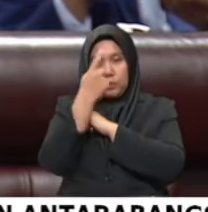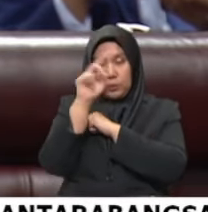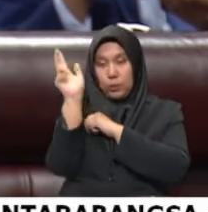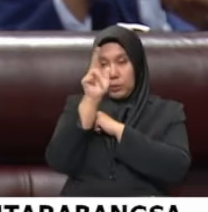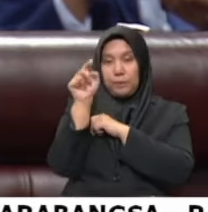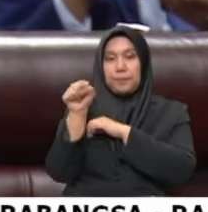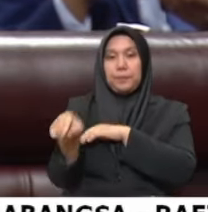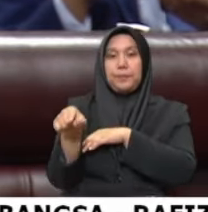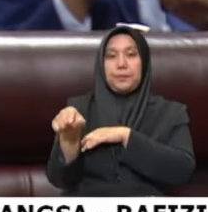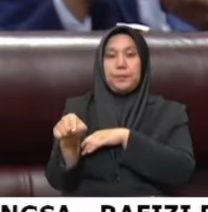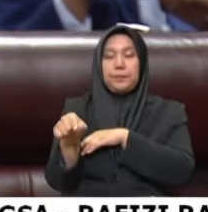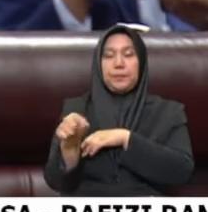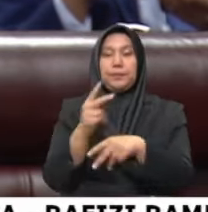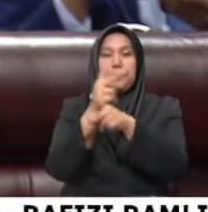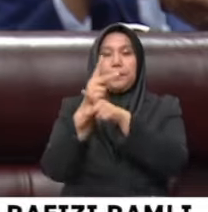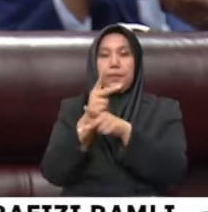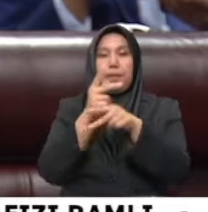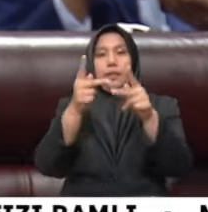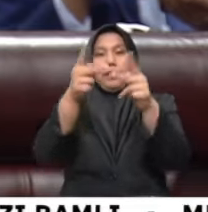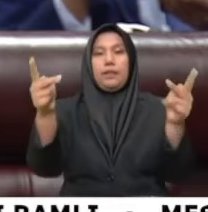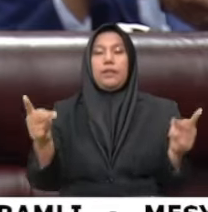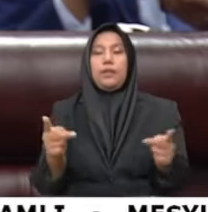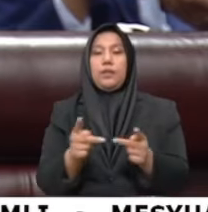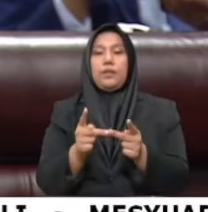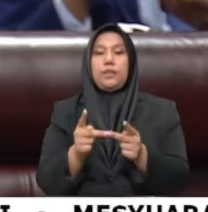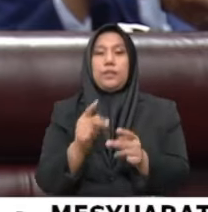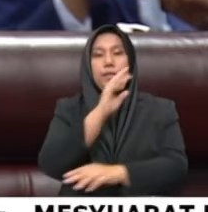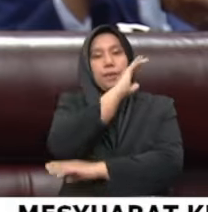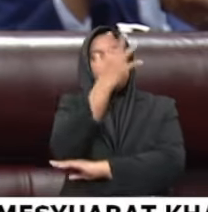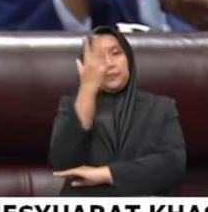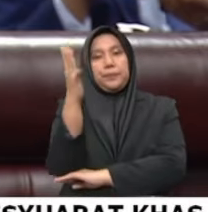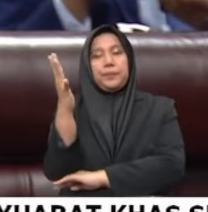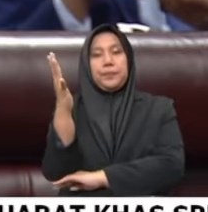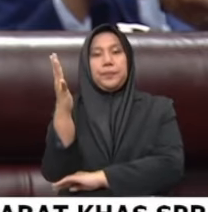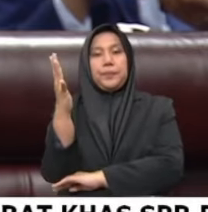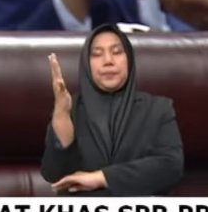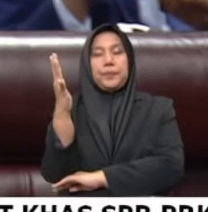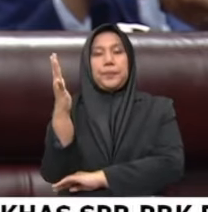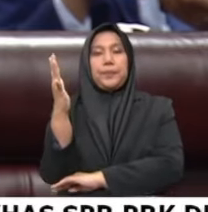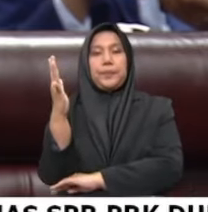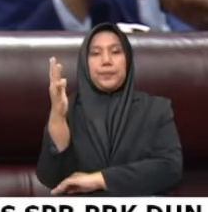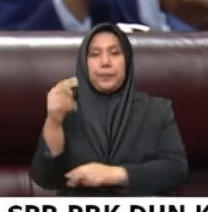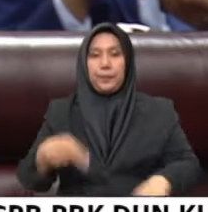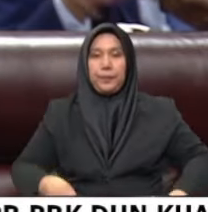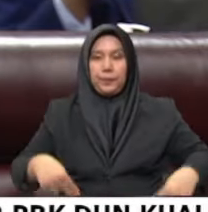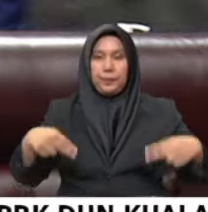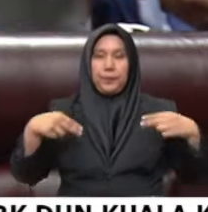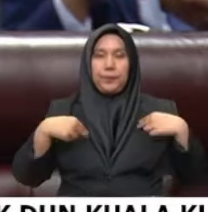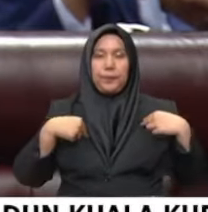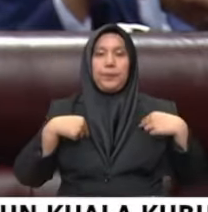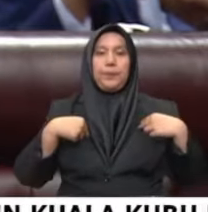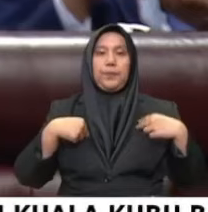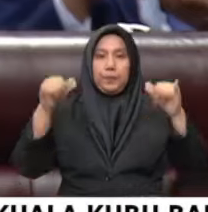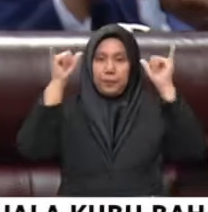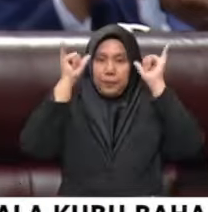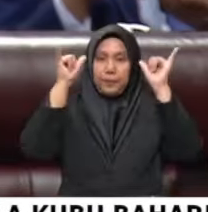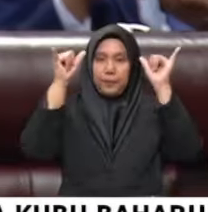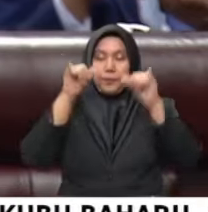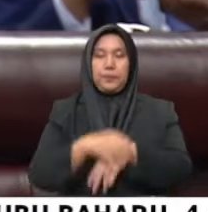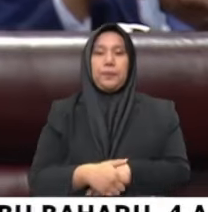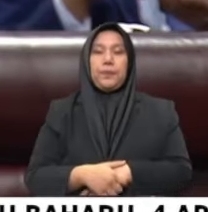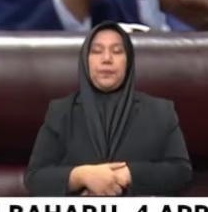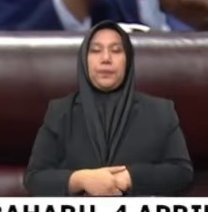tersebut memulihara kawasan hutan dan kehidupan liar. Jadi kita